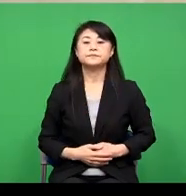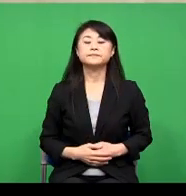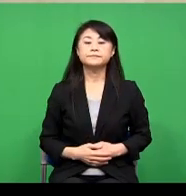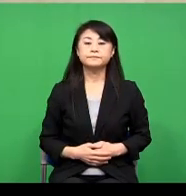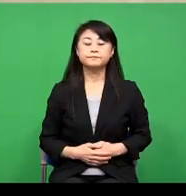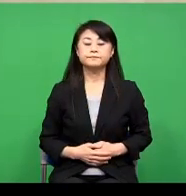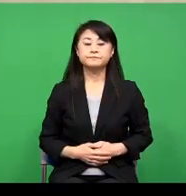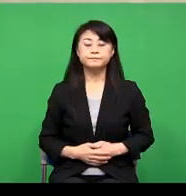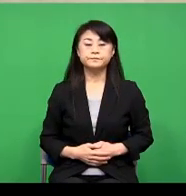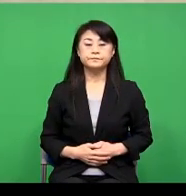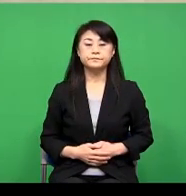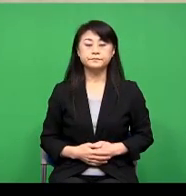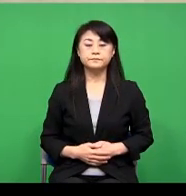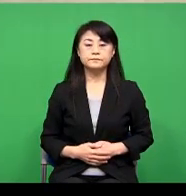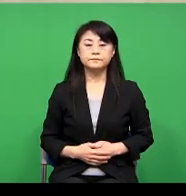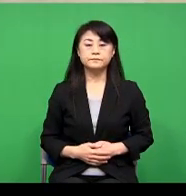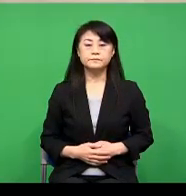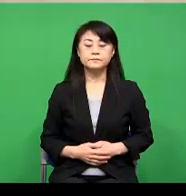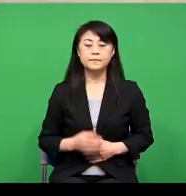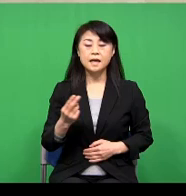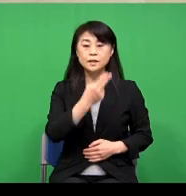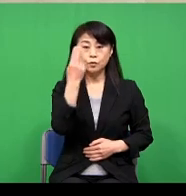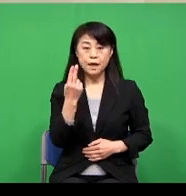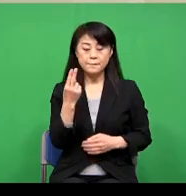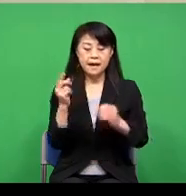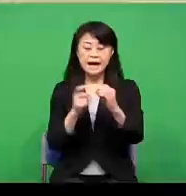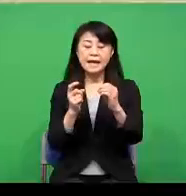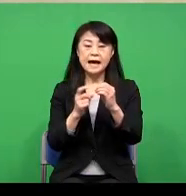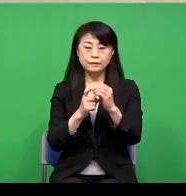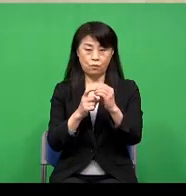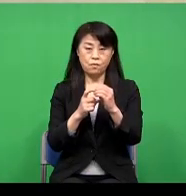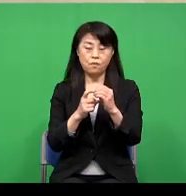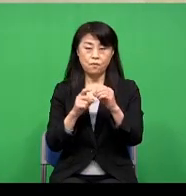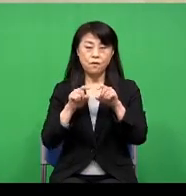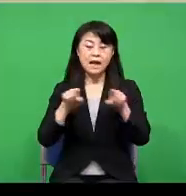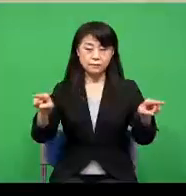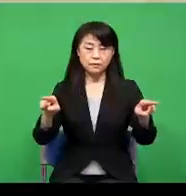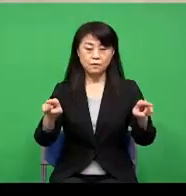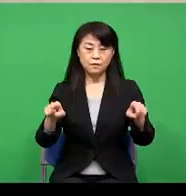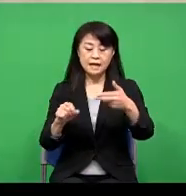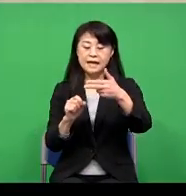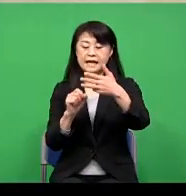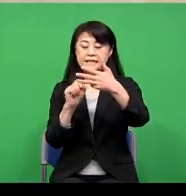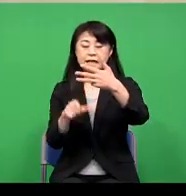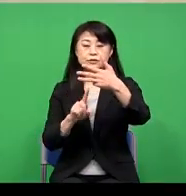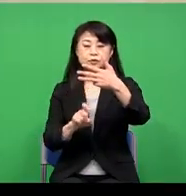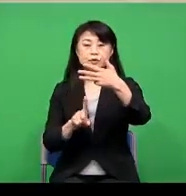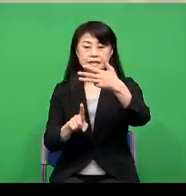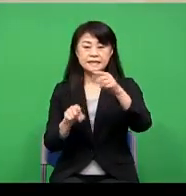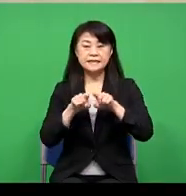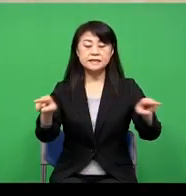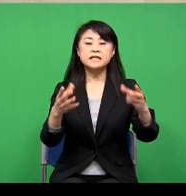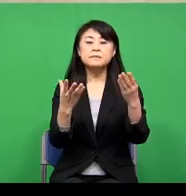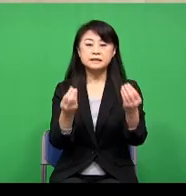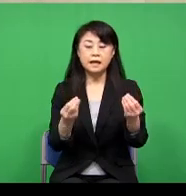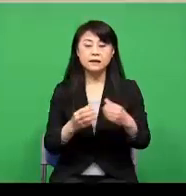後も、まあ、おっしゃるように感染がまだまだ続いているんですけれども、まあ、例えばあの一時あのカラオ